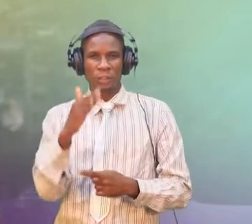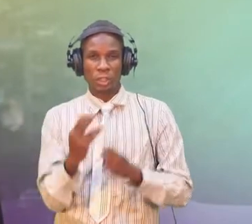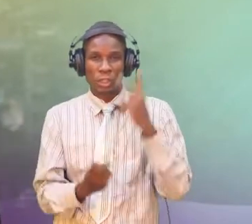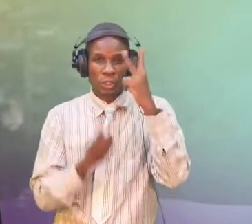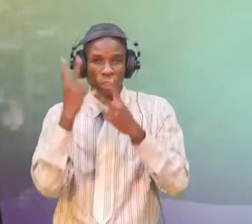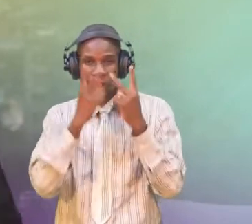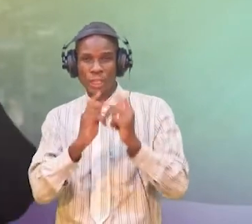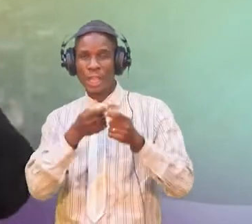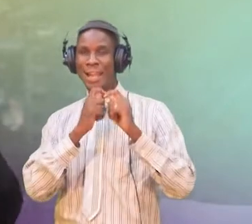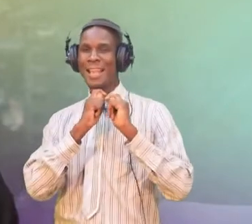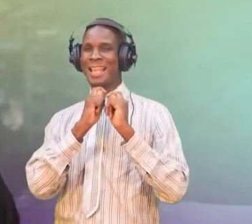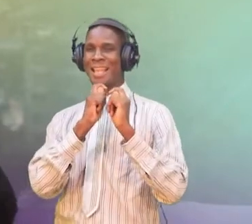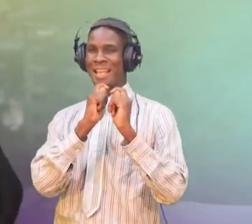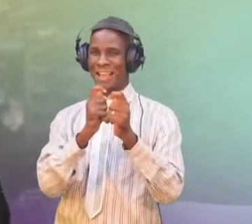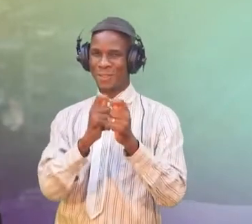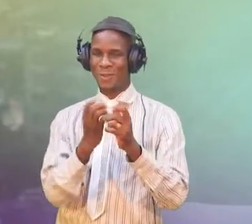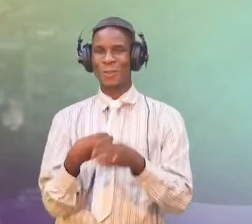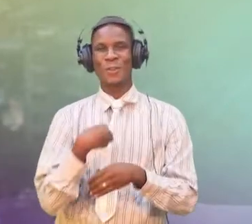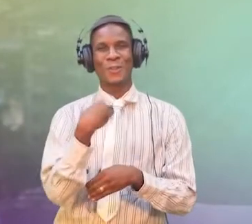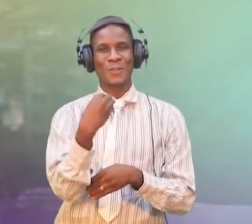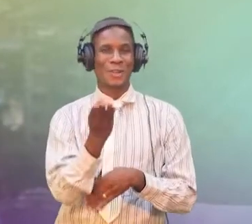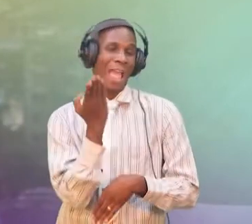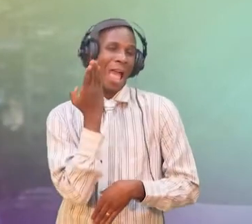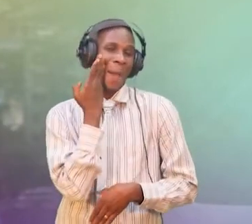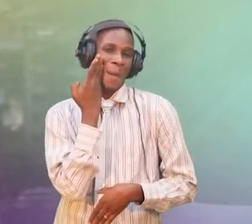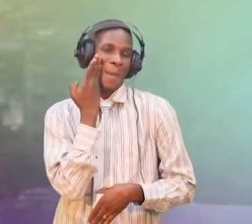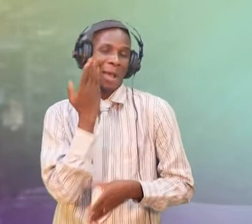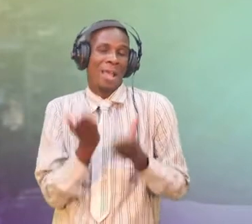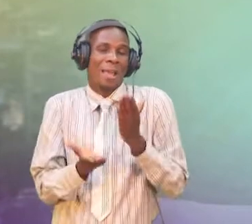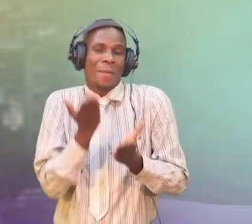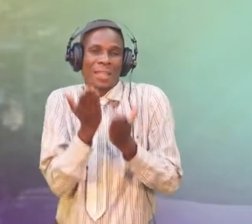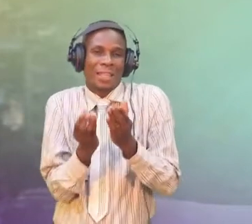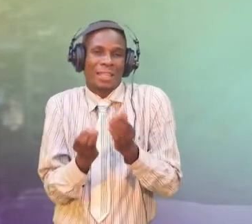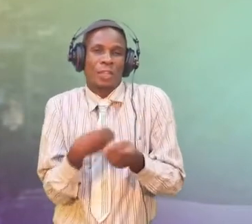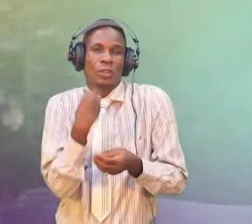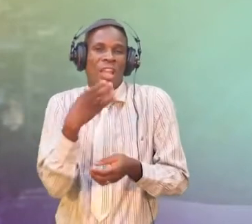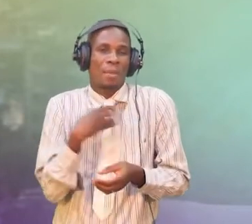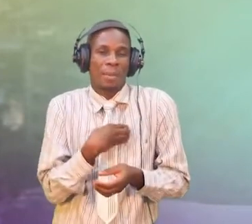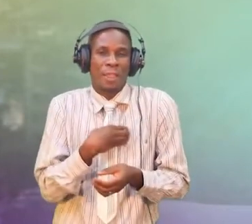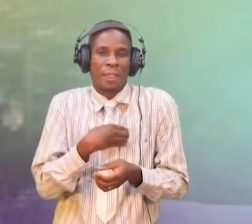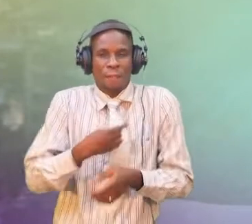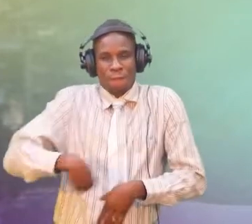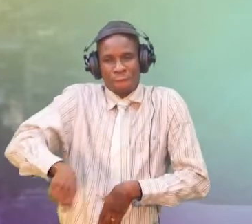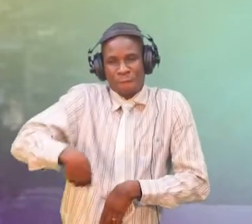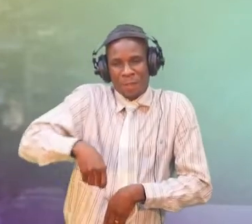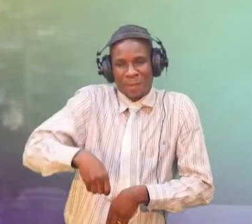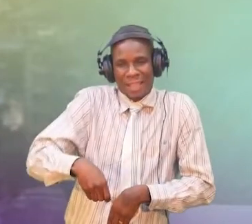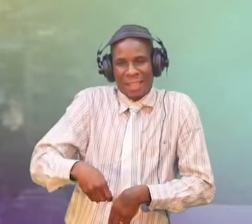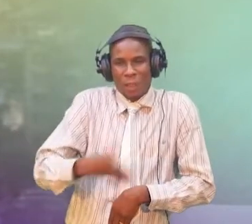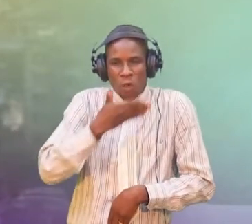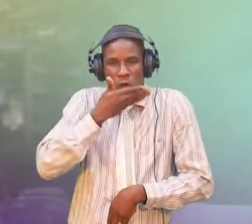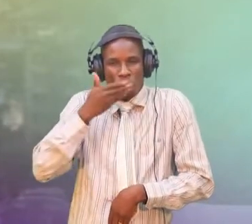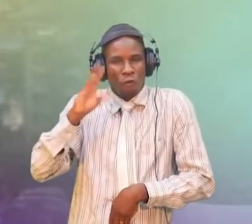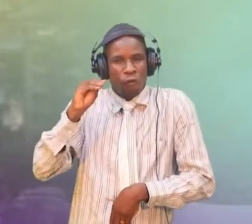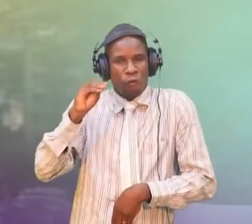koleka kosomba ata mwa bagato na coin komemela moninga ata mwa fololo kolamba bilia ya kitoko